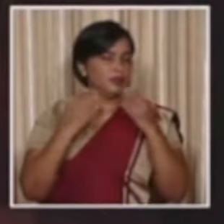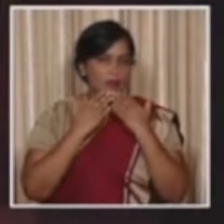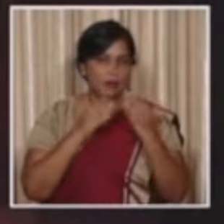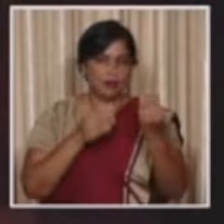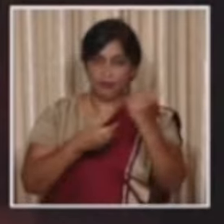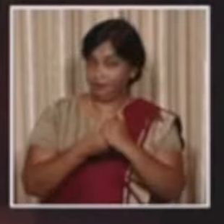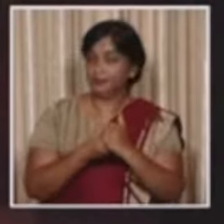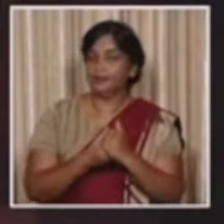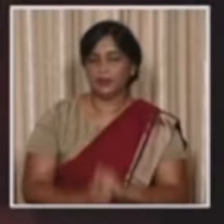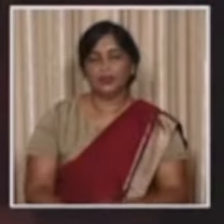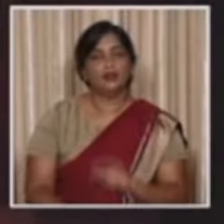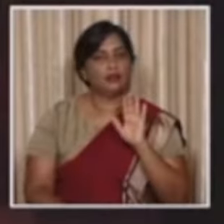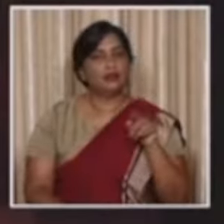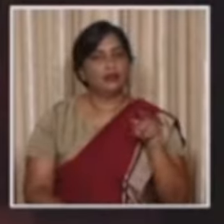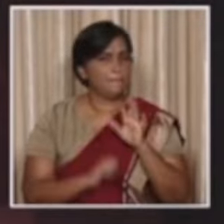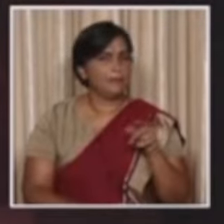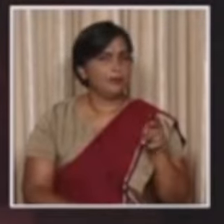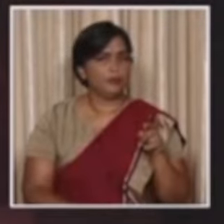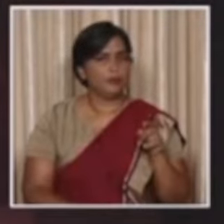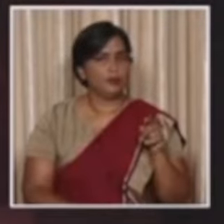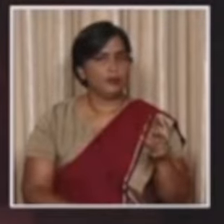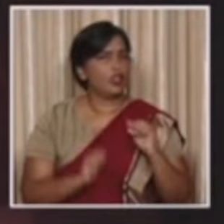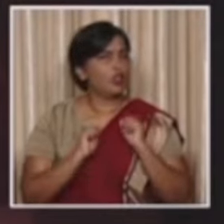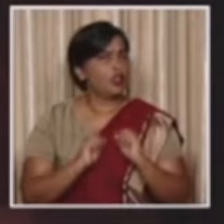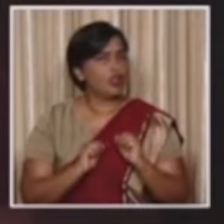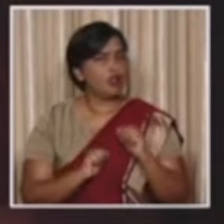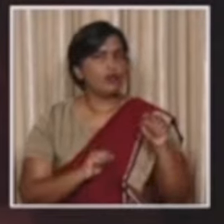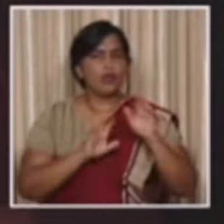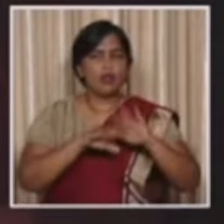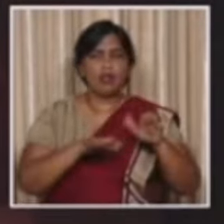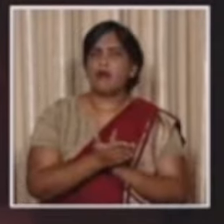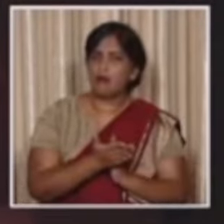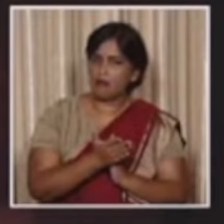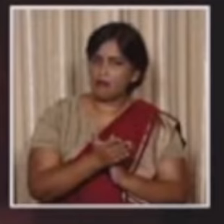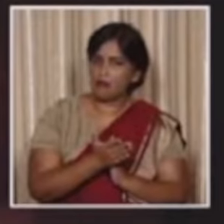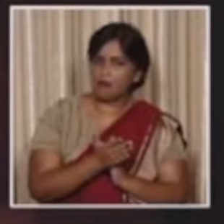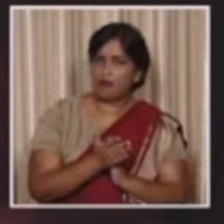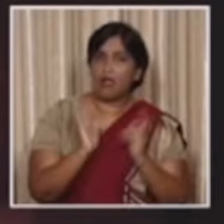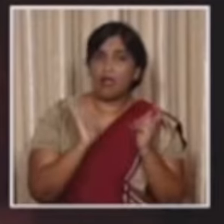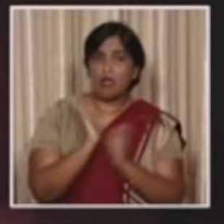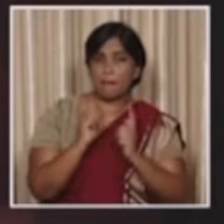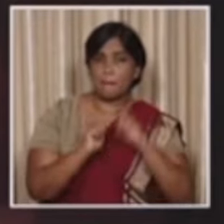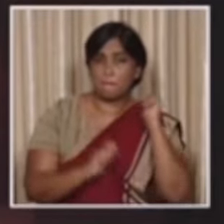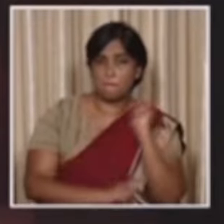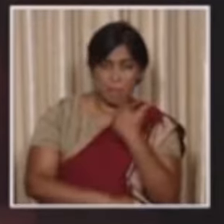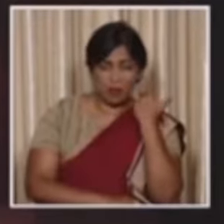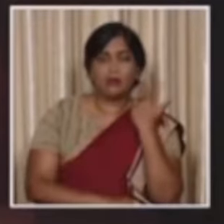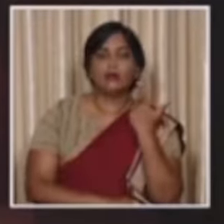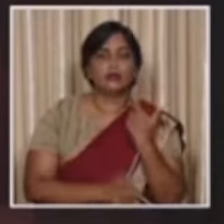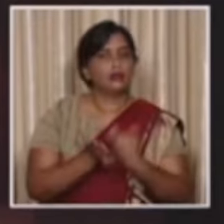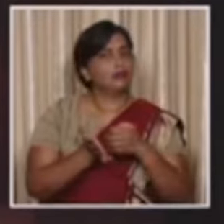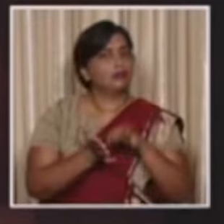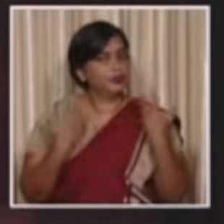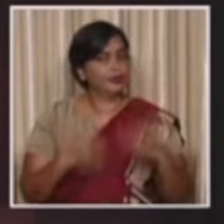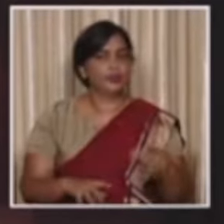මැදිහත් වීමට. හැබැයි මෙතන ගැටලුවක් තිබෙනවා. කොහොමද එක්තරා ළමයි කණ්ඩායමක් ණය නොගෙවපු නිසා